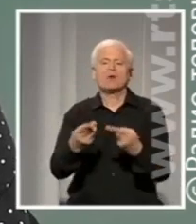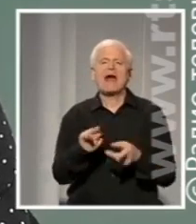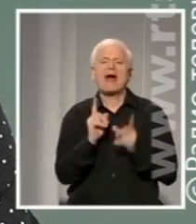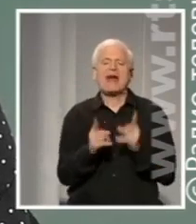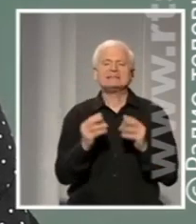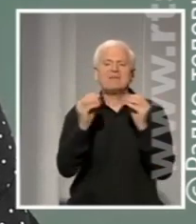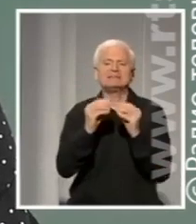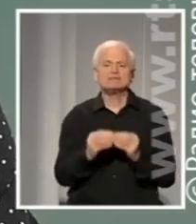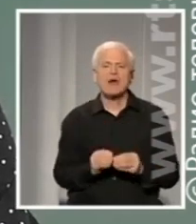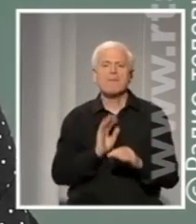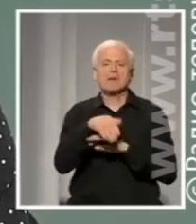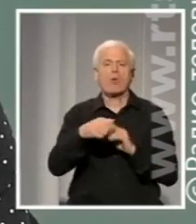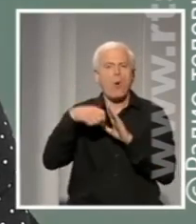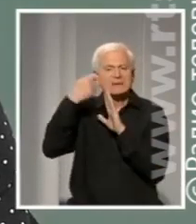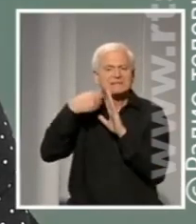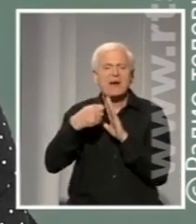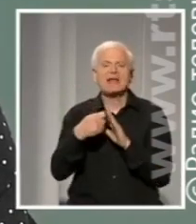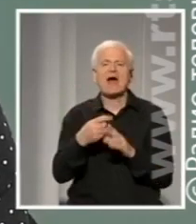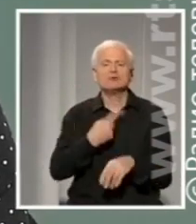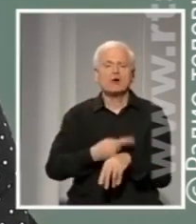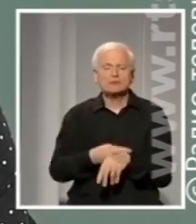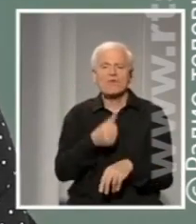sadržaja putem snimanja časova i korišćenjem